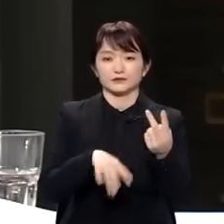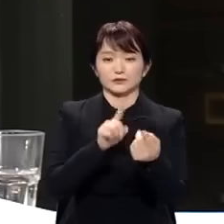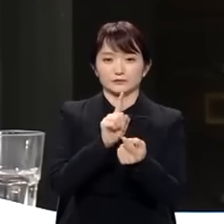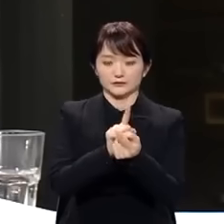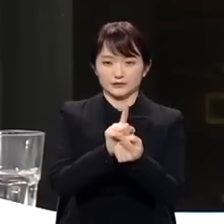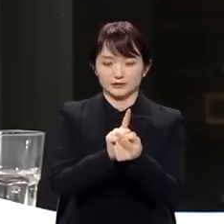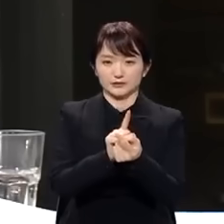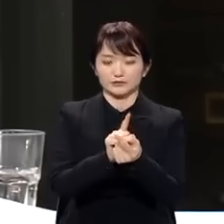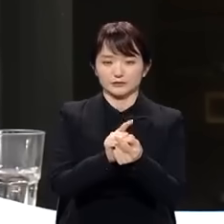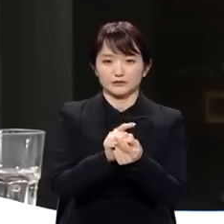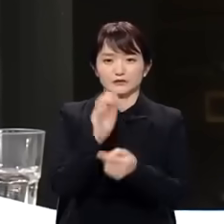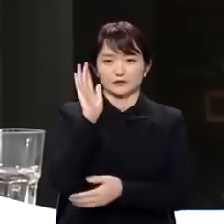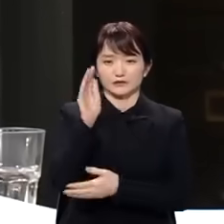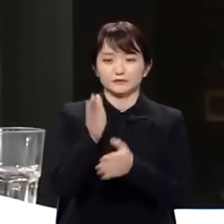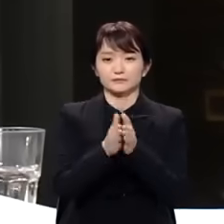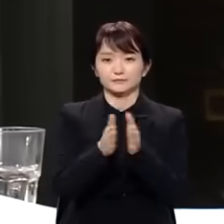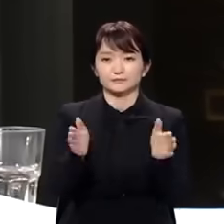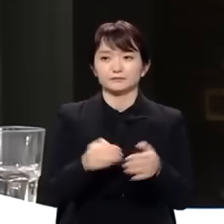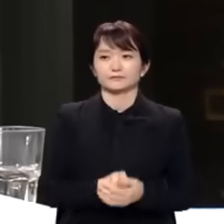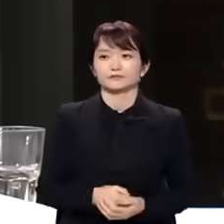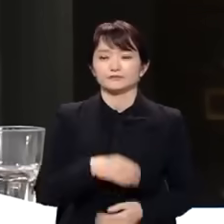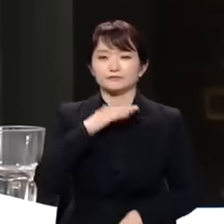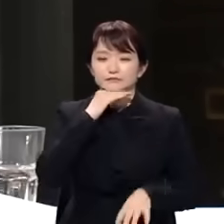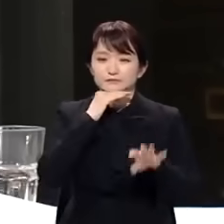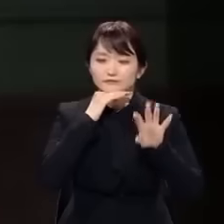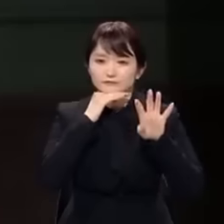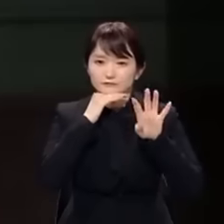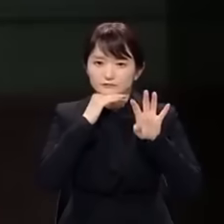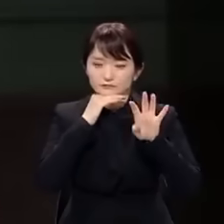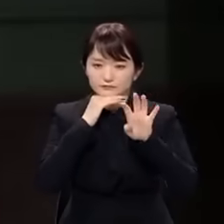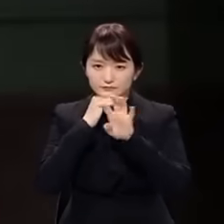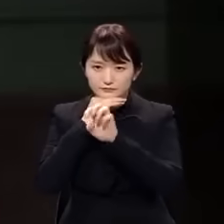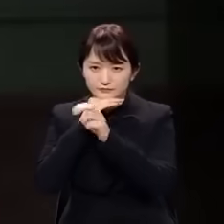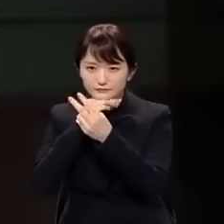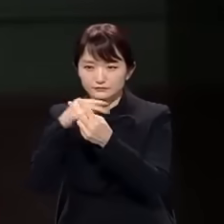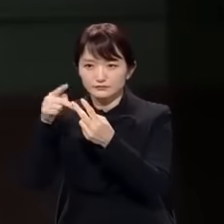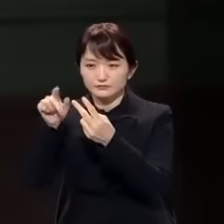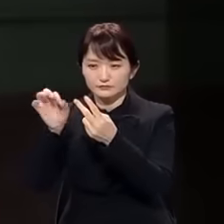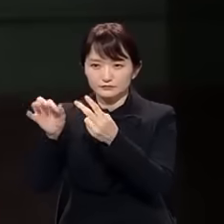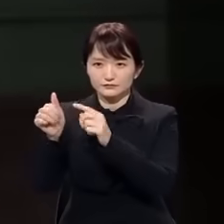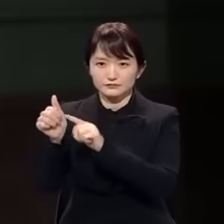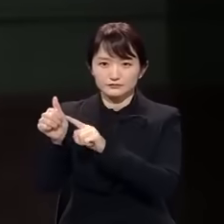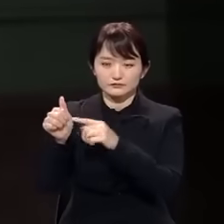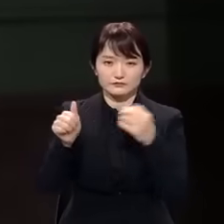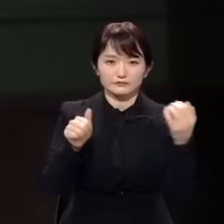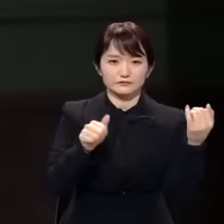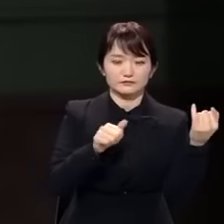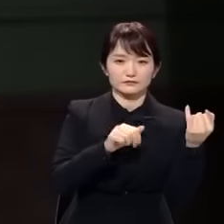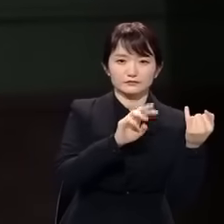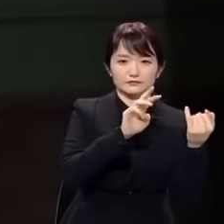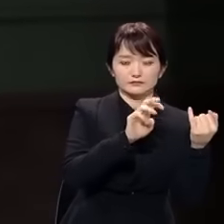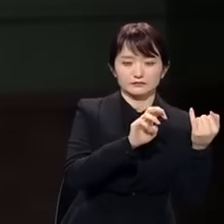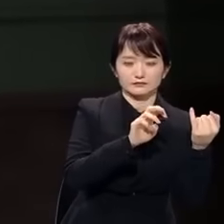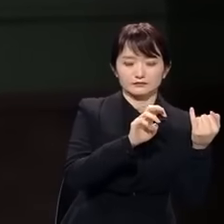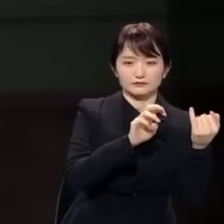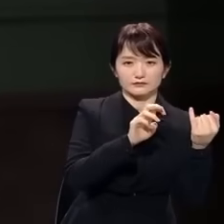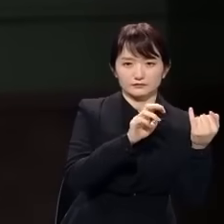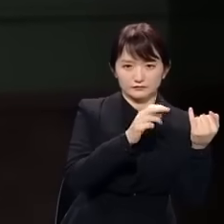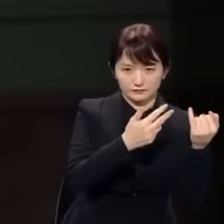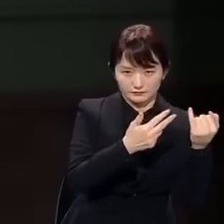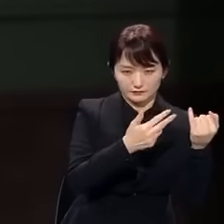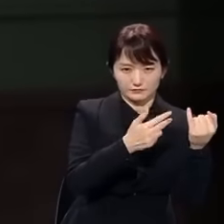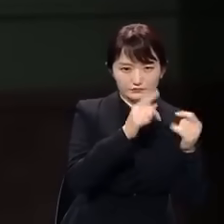얘기를 시작해 보겠습니다네 일단 이들이 42살 남성 성모씨 그리고 37살 여성 이모 씨였습니다이 두 사람이